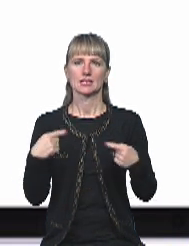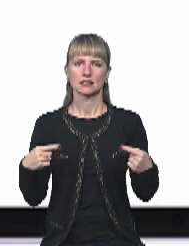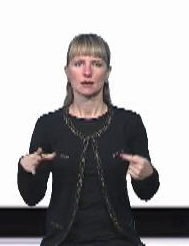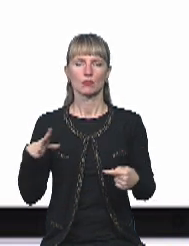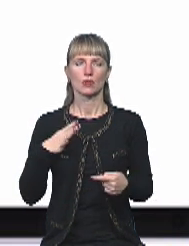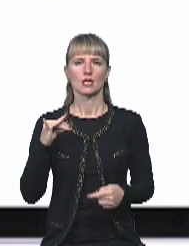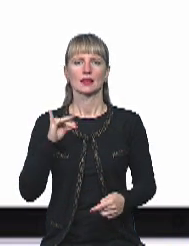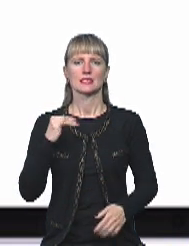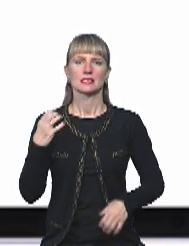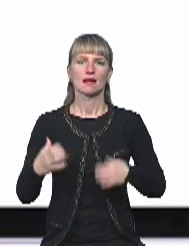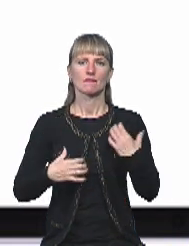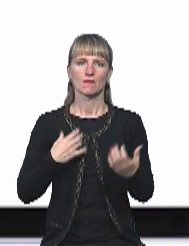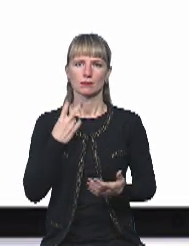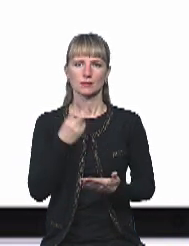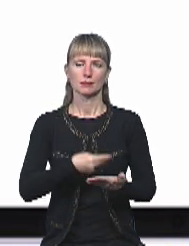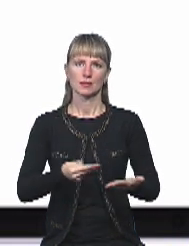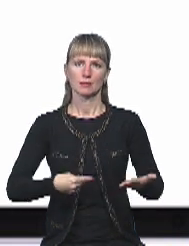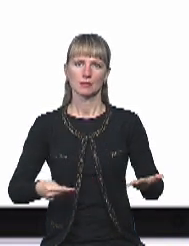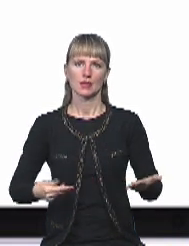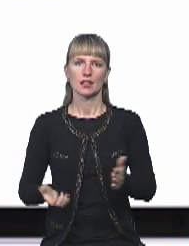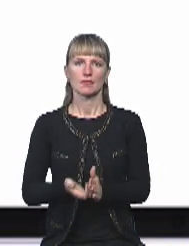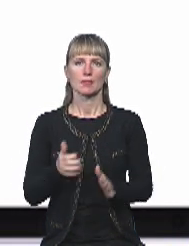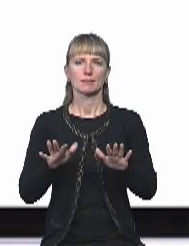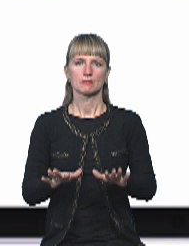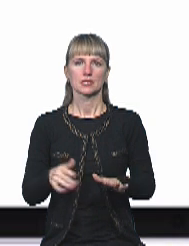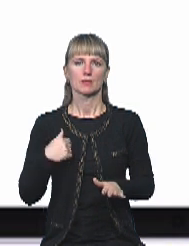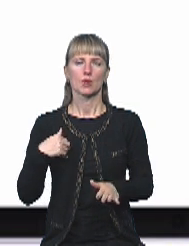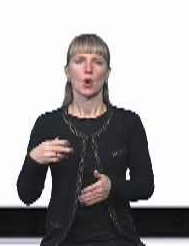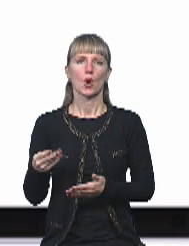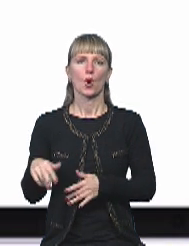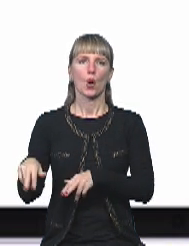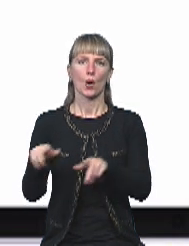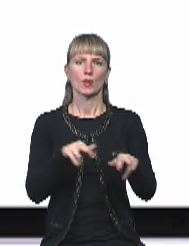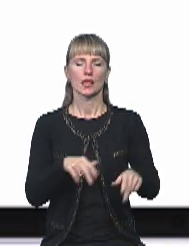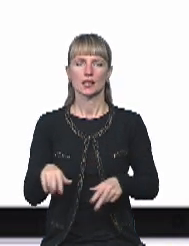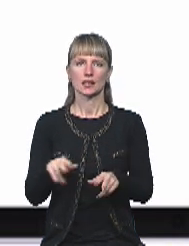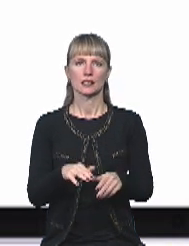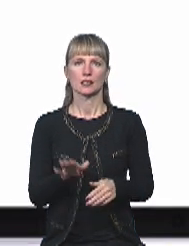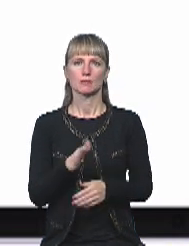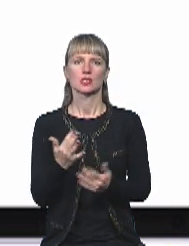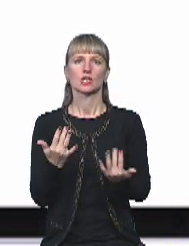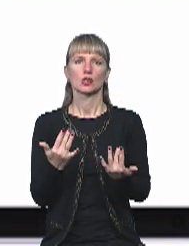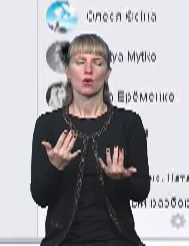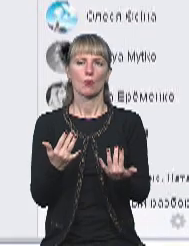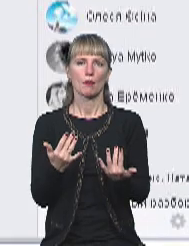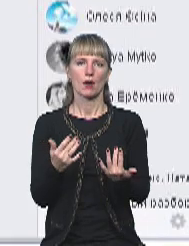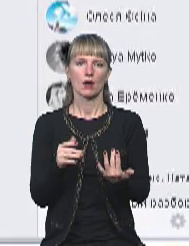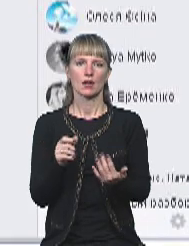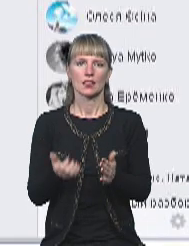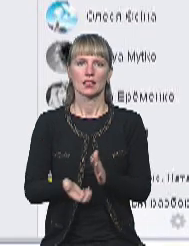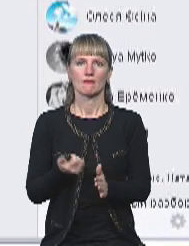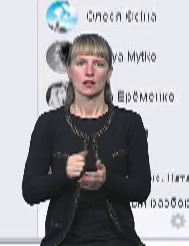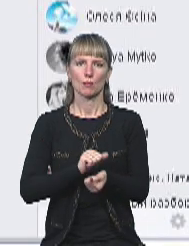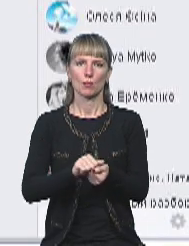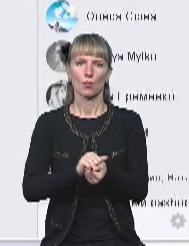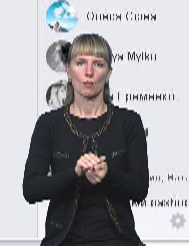Була і стривожність, і резолюція, яку ми підписували. До речі, не вистачало місця. Ми там тулили, я своє прізвище тулила між кількома прізвищами, не вистачило папірців